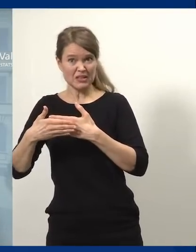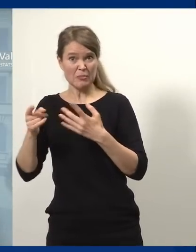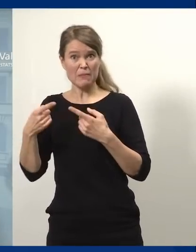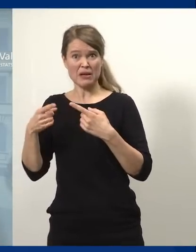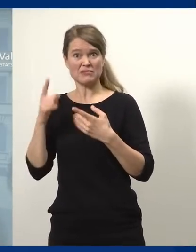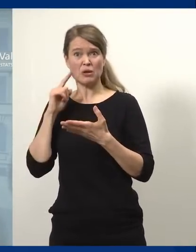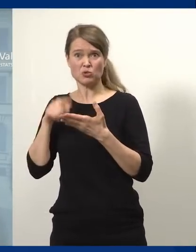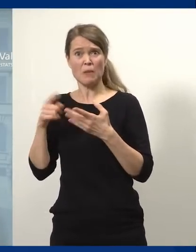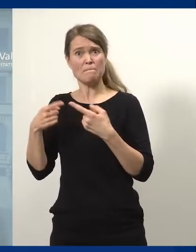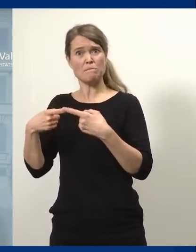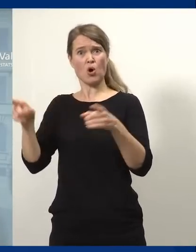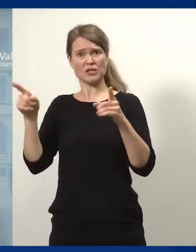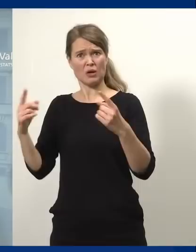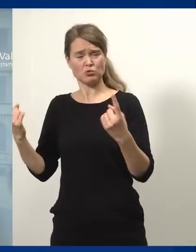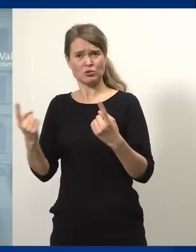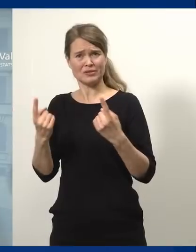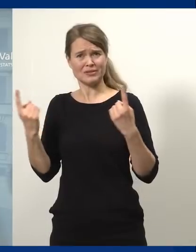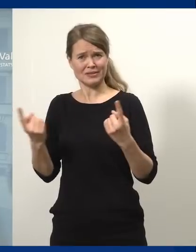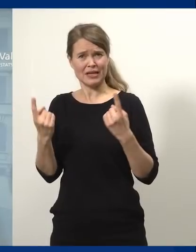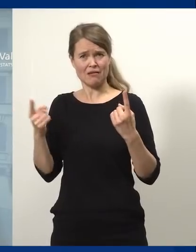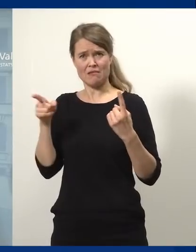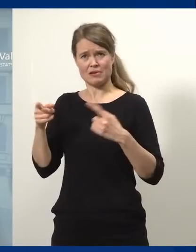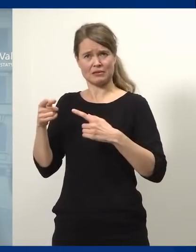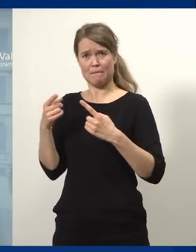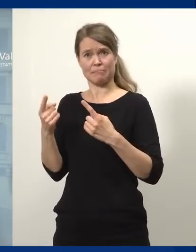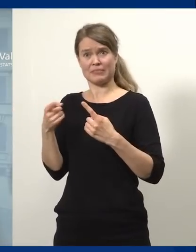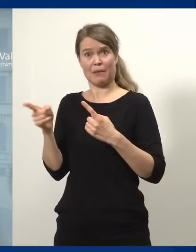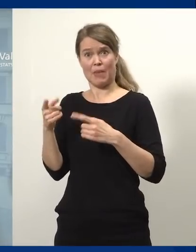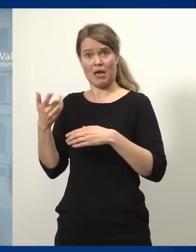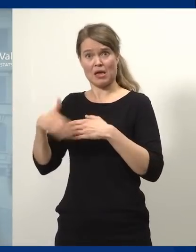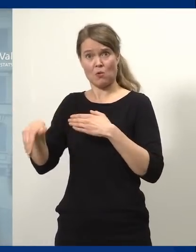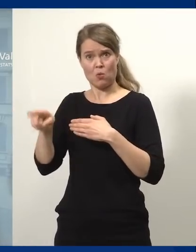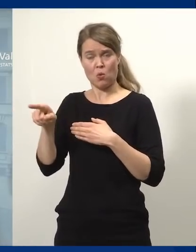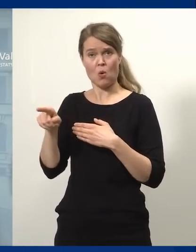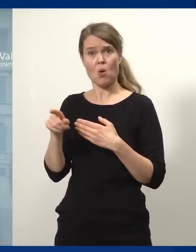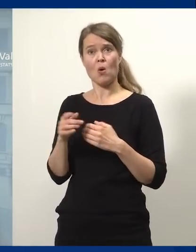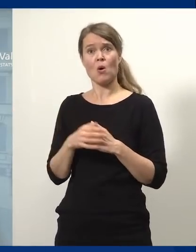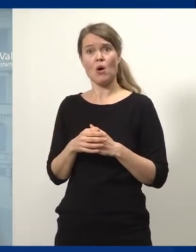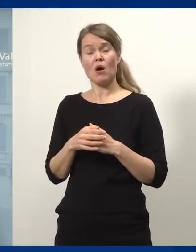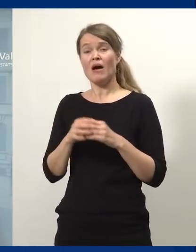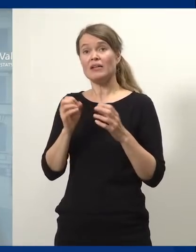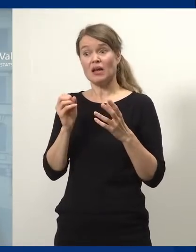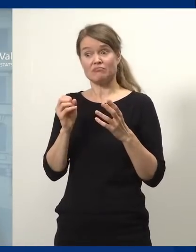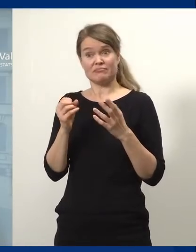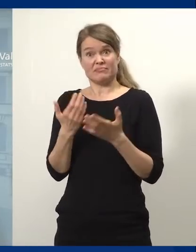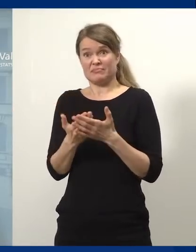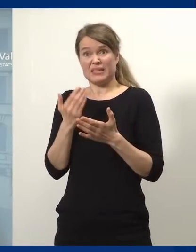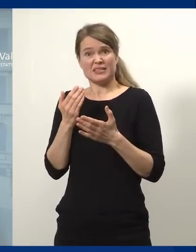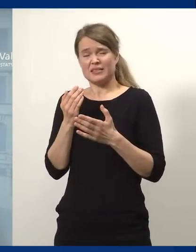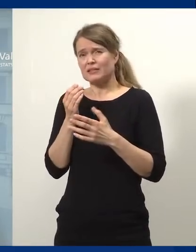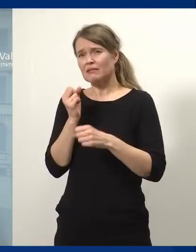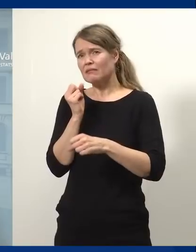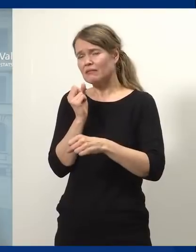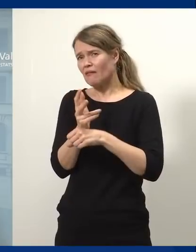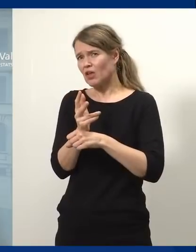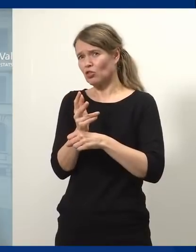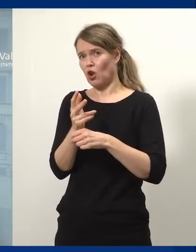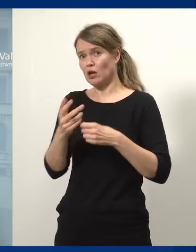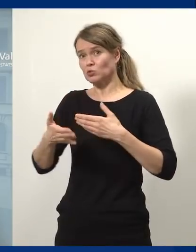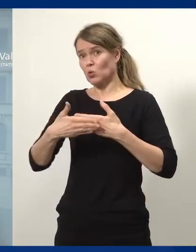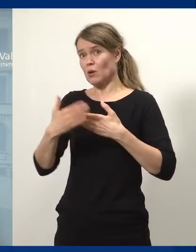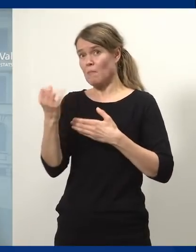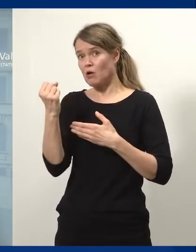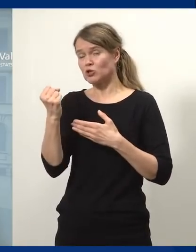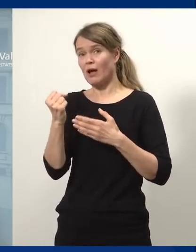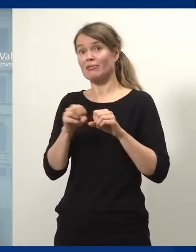Ja tälle sitten jatkokysymyksi, että miksi niin kuin ravintoloita ei, sitä sulkemismahdollisuutta ei kirjattu tähän tartuntatautilakiin, kun